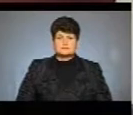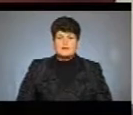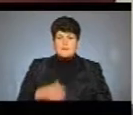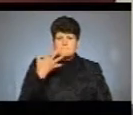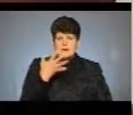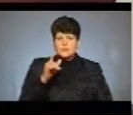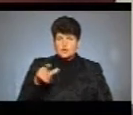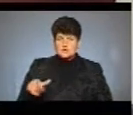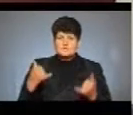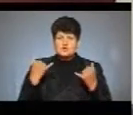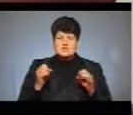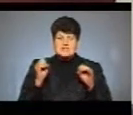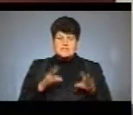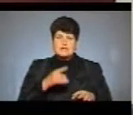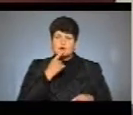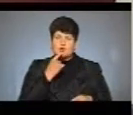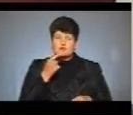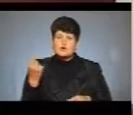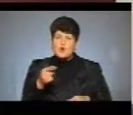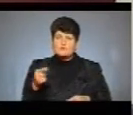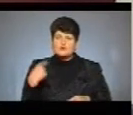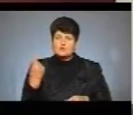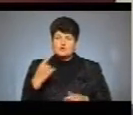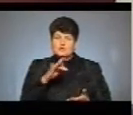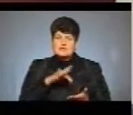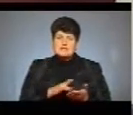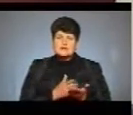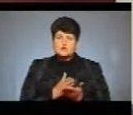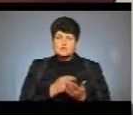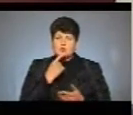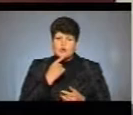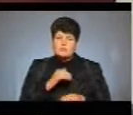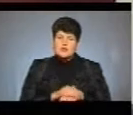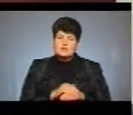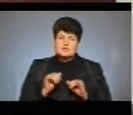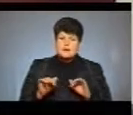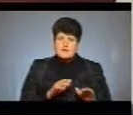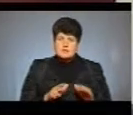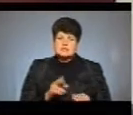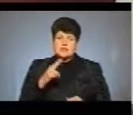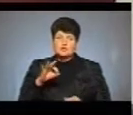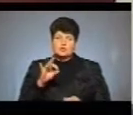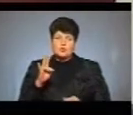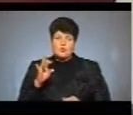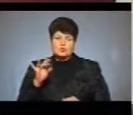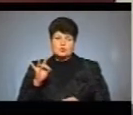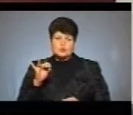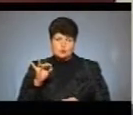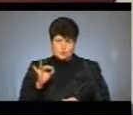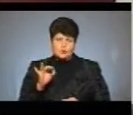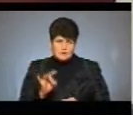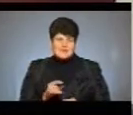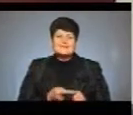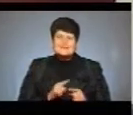5 осіб сьогодні здали кров у Тернопільському обласному центрі служби крові під час благодійної акції «Донор – це ти». Про це розповів